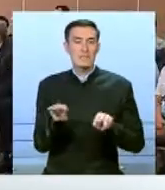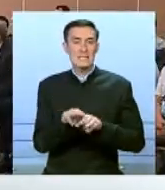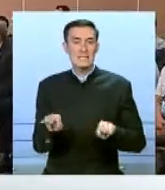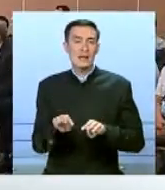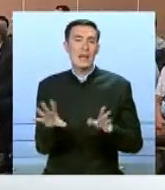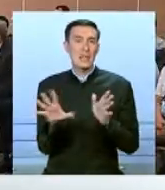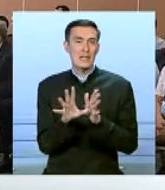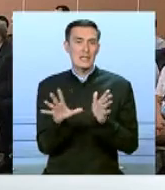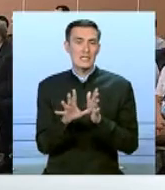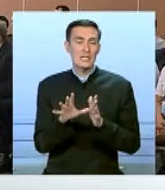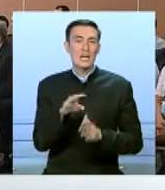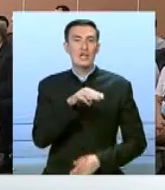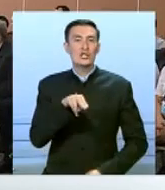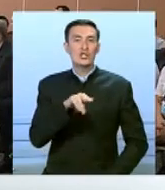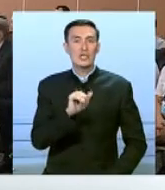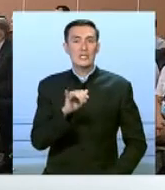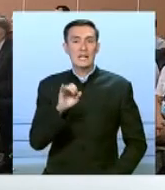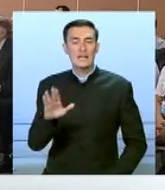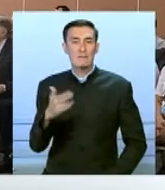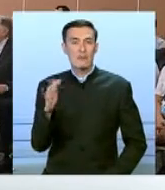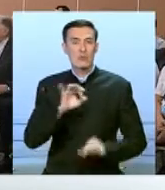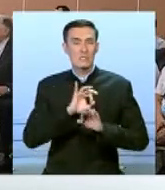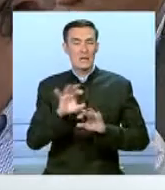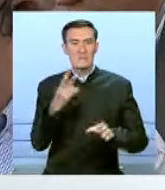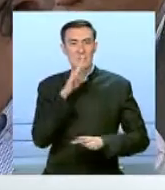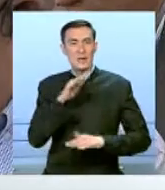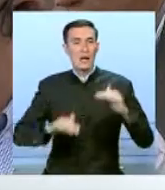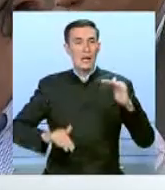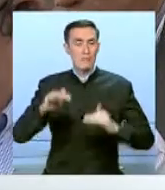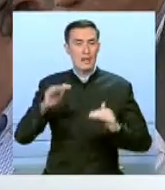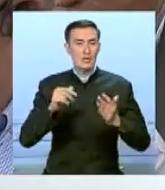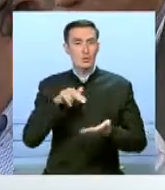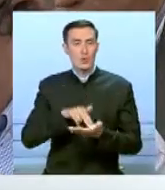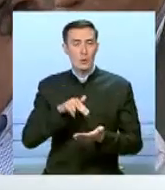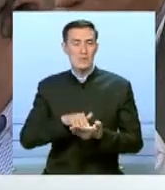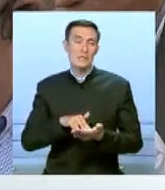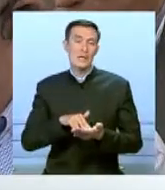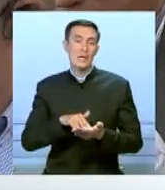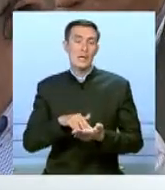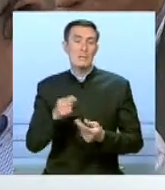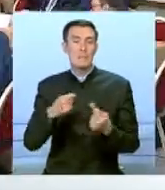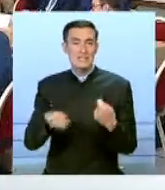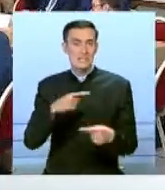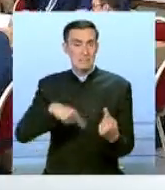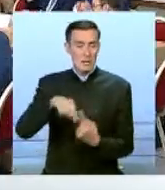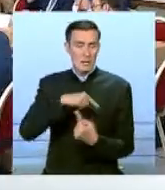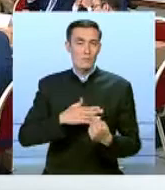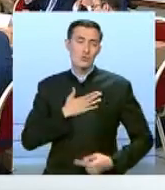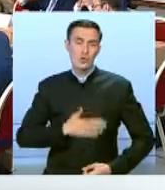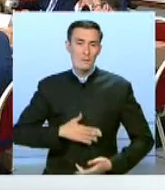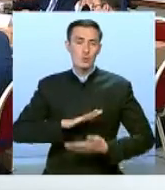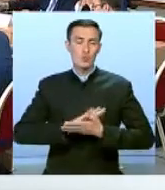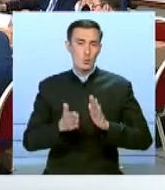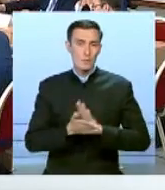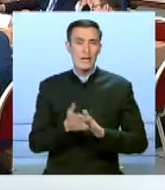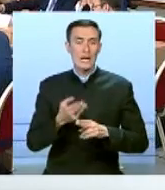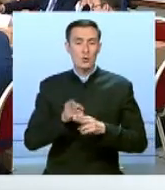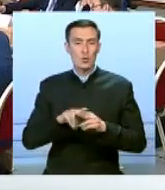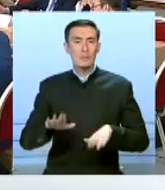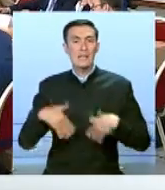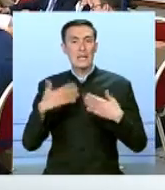энергетики Бакыджан Джаксалиев. По его словам, несмотря на колебания курса нацвалюты, бизнесменов все же устраивают условия, которые